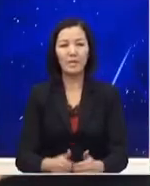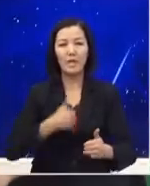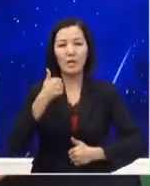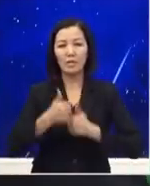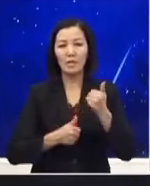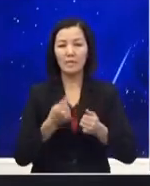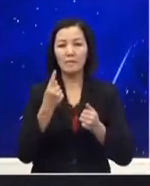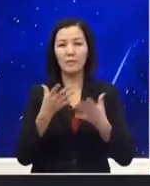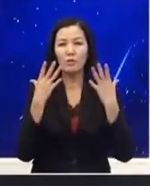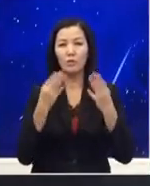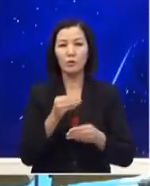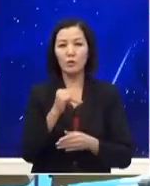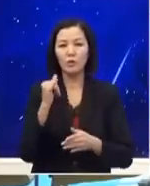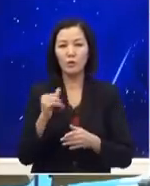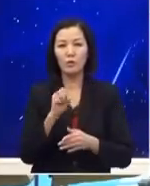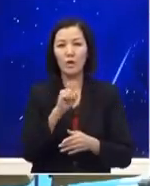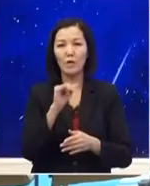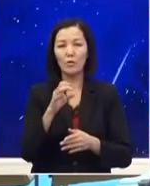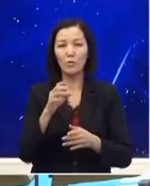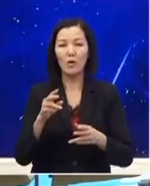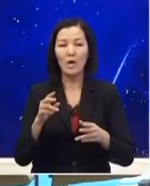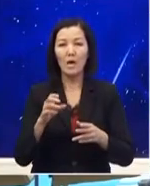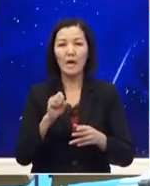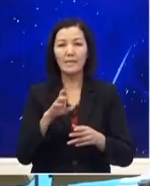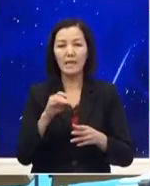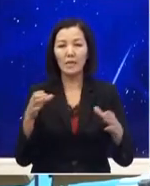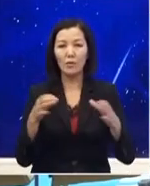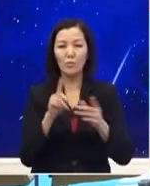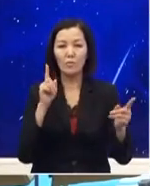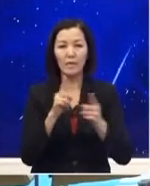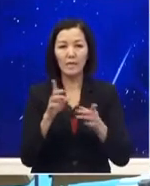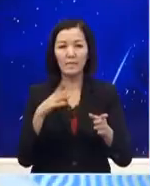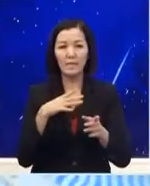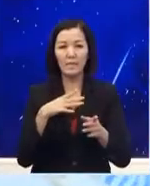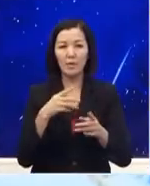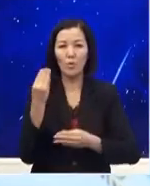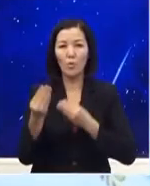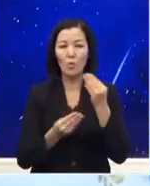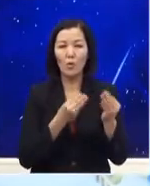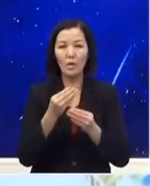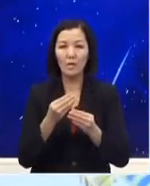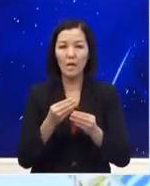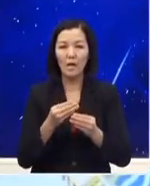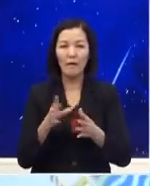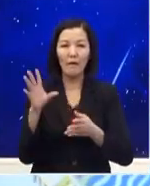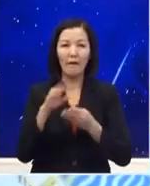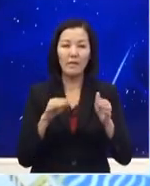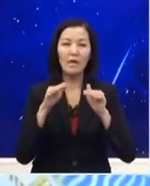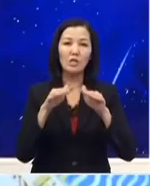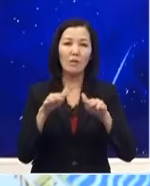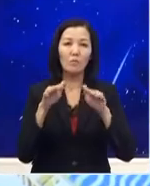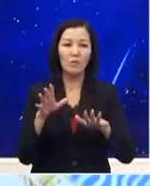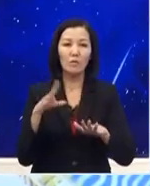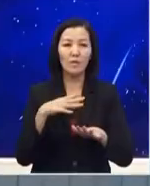Жарыстың бірінші күні жетісу командасы Ару Астана клубымен кездесті. Жерлестеріміз бәсеке басталғаннан ақ өткір шабуылдар ұйымдастырды. Әсіресе